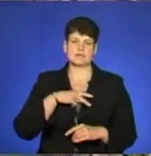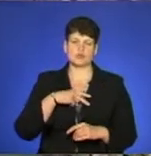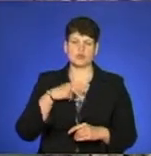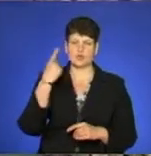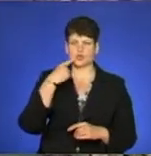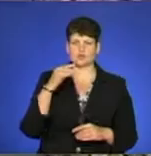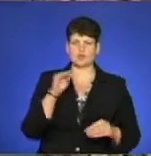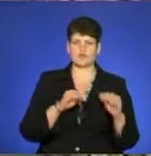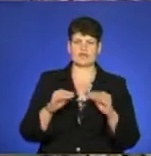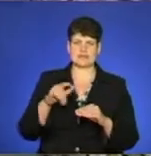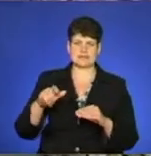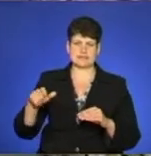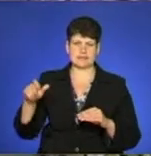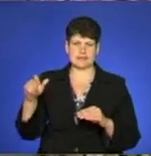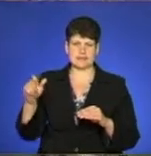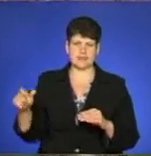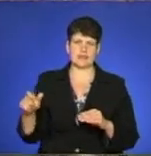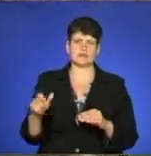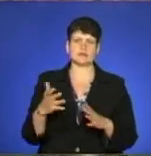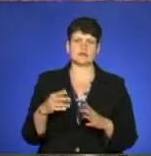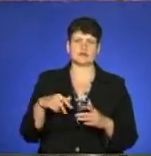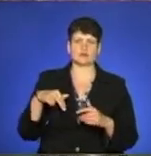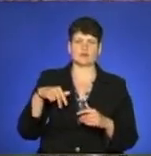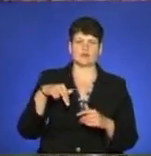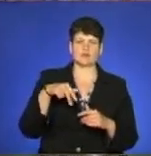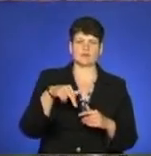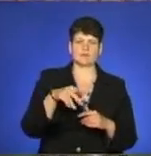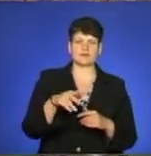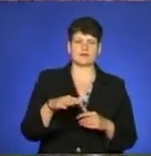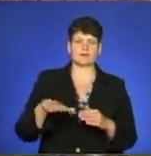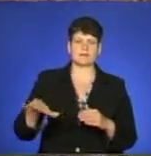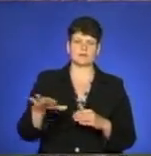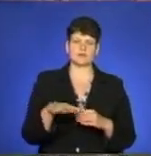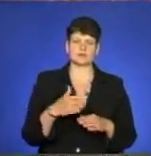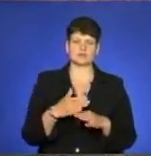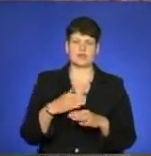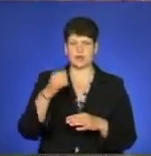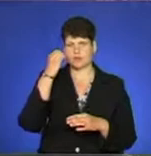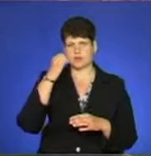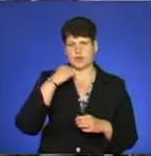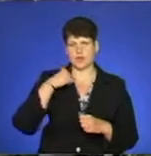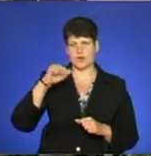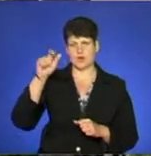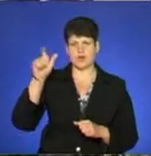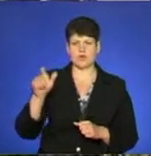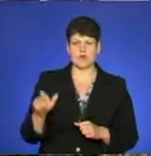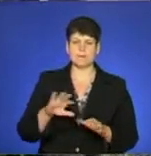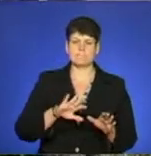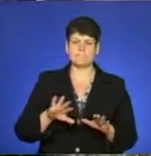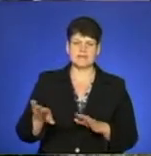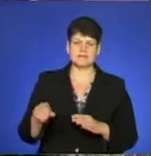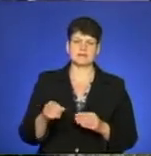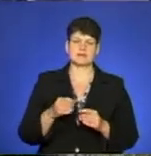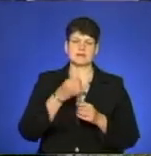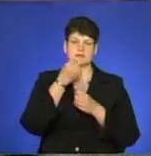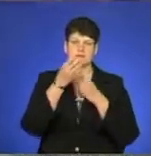склад 44-ї окремої артилерійської бригади строєвим кроком пройшовся по плацу частини на знак подяки героям. Опісля нагородження поклали квіти